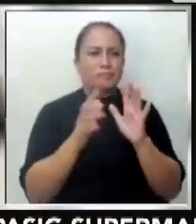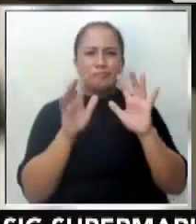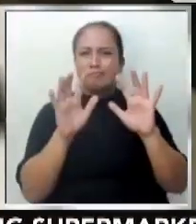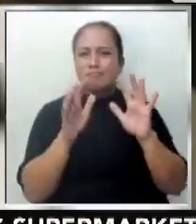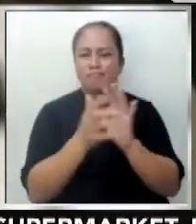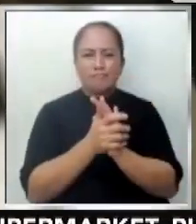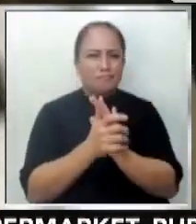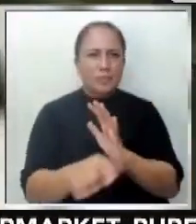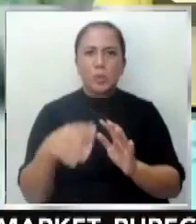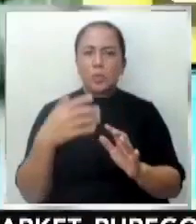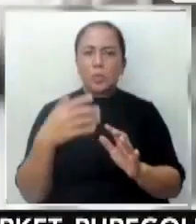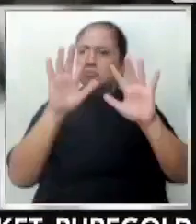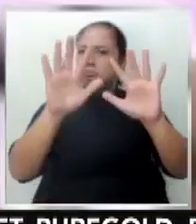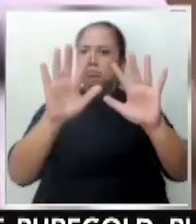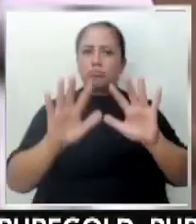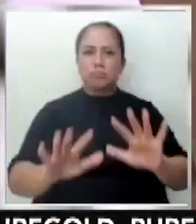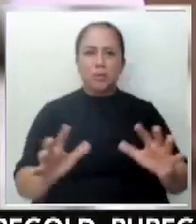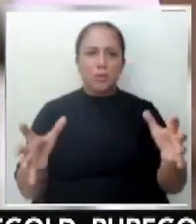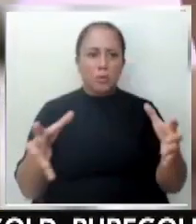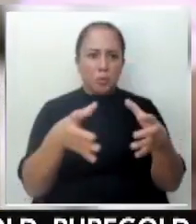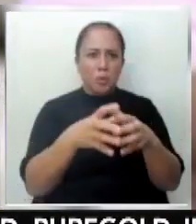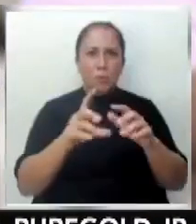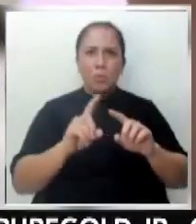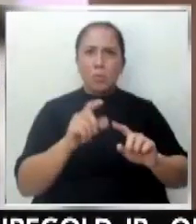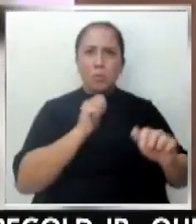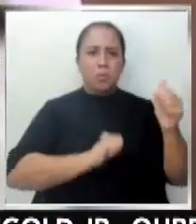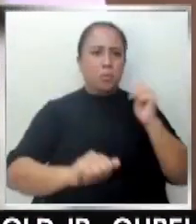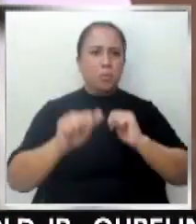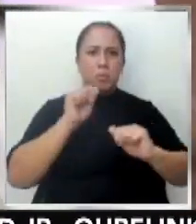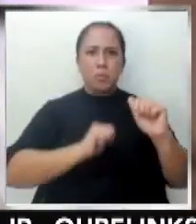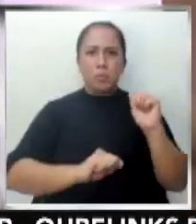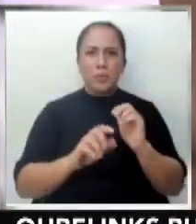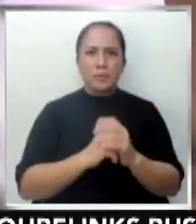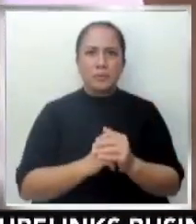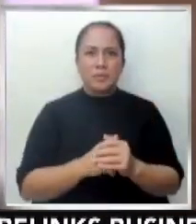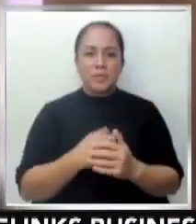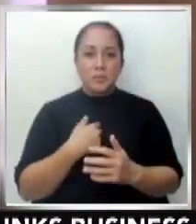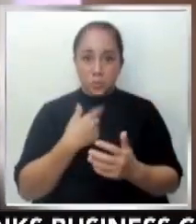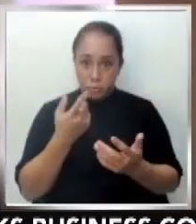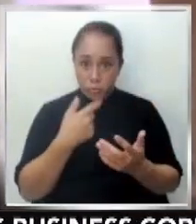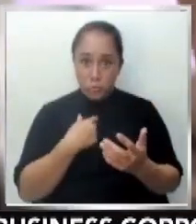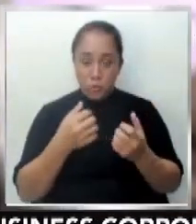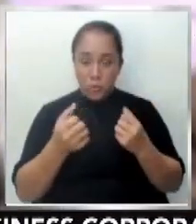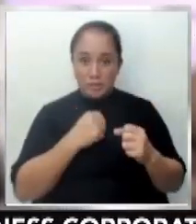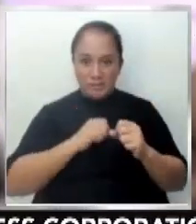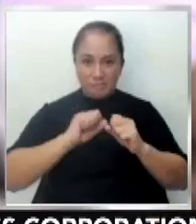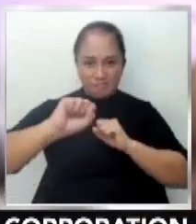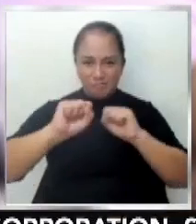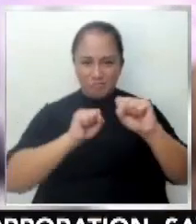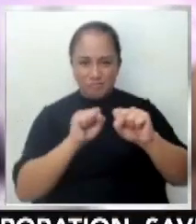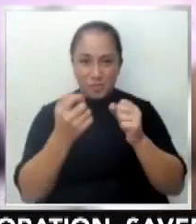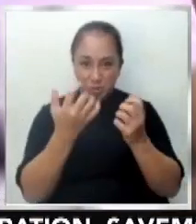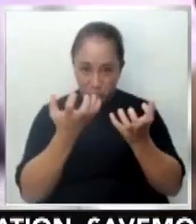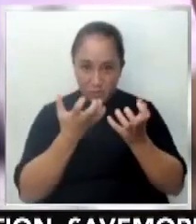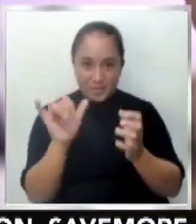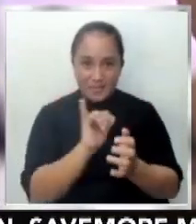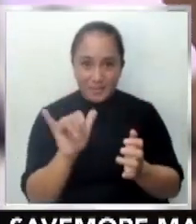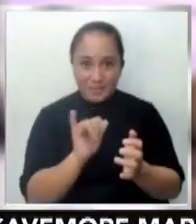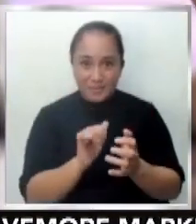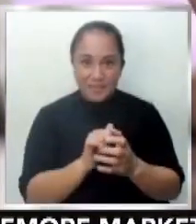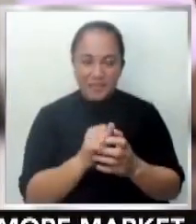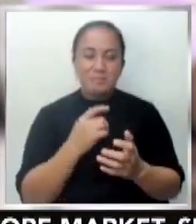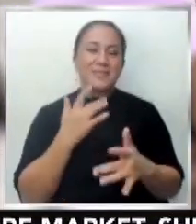Nakaka-amaze na nagsama-sama yung mga artista. May mga action scenes. Game ka din ba? Willing ka din bang matuto? Excited po ako